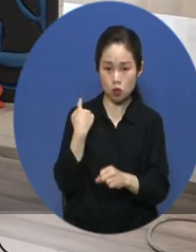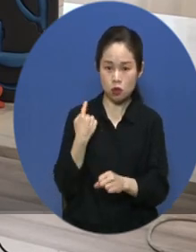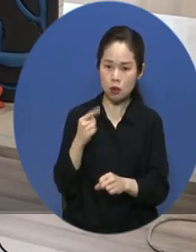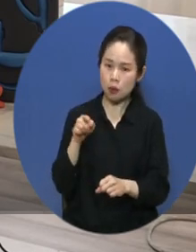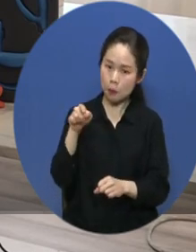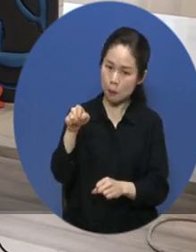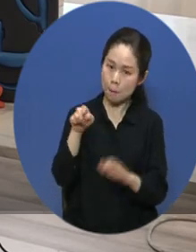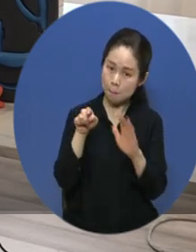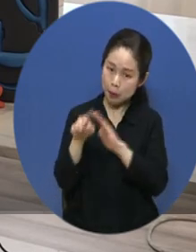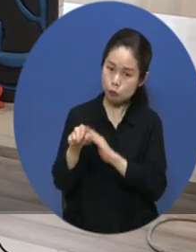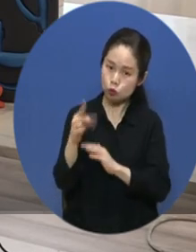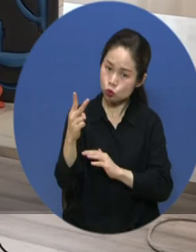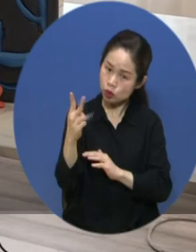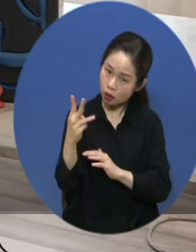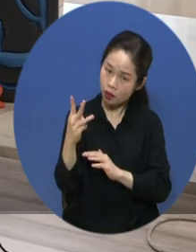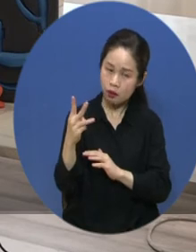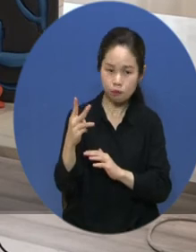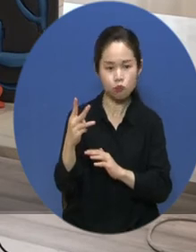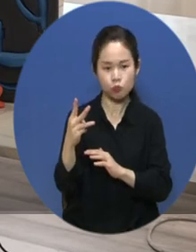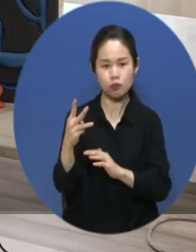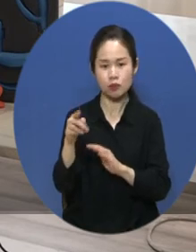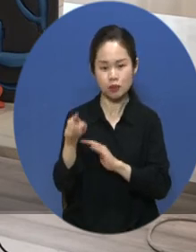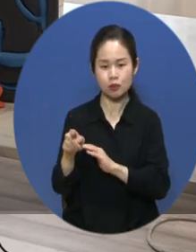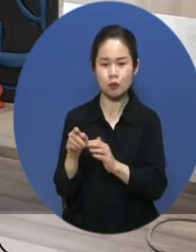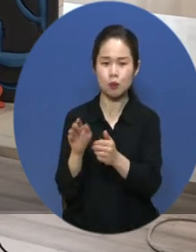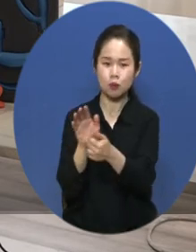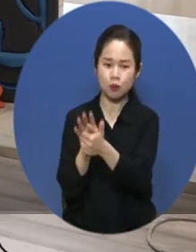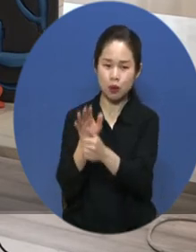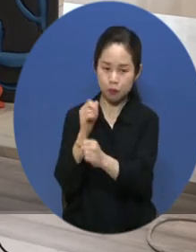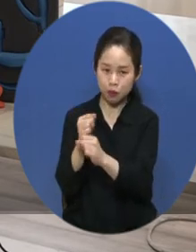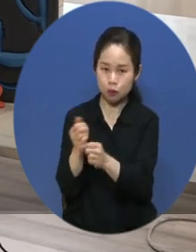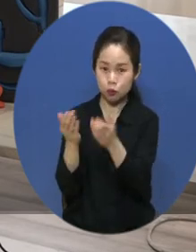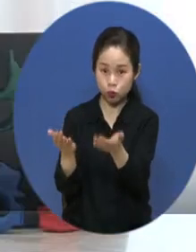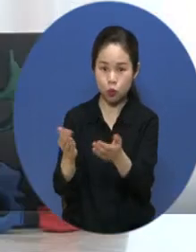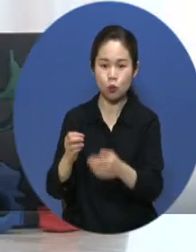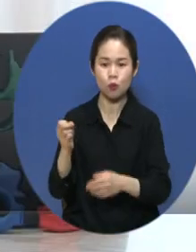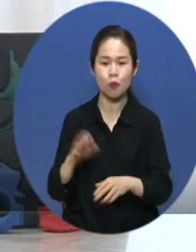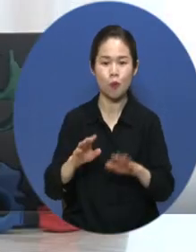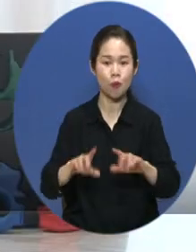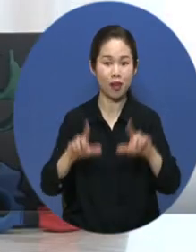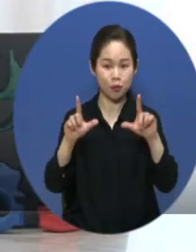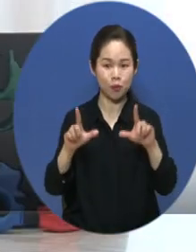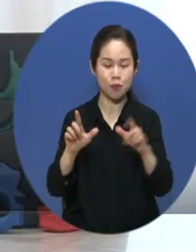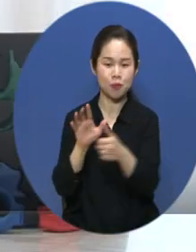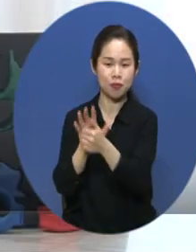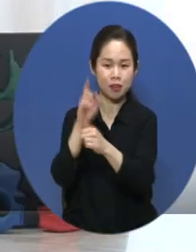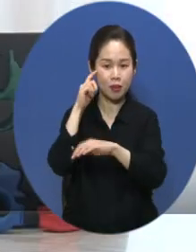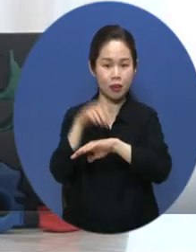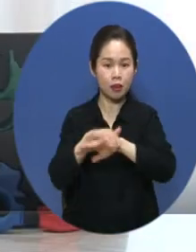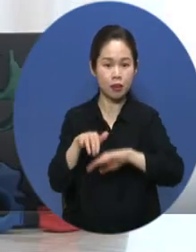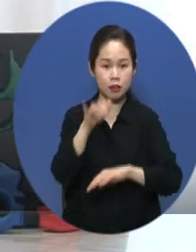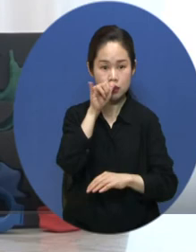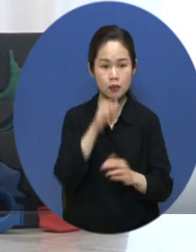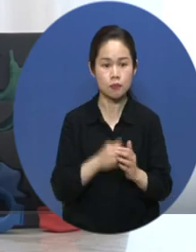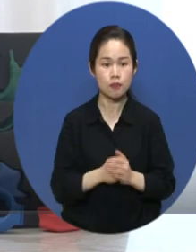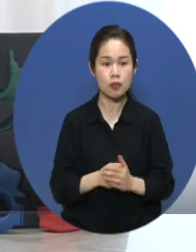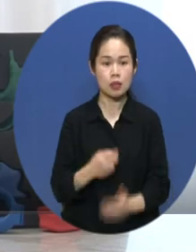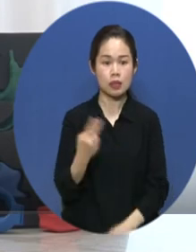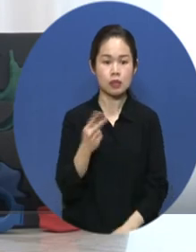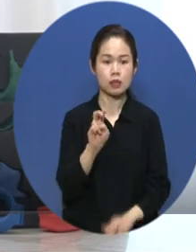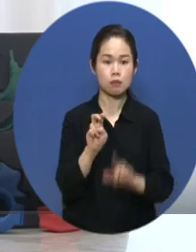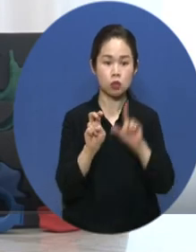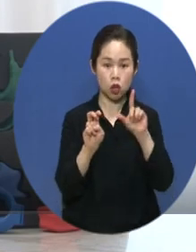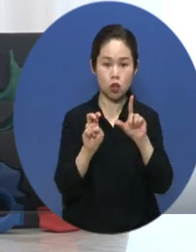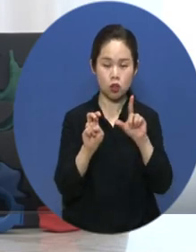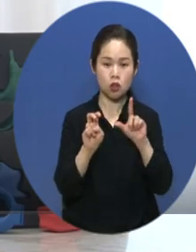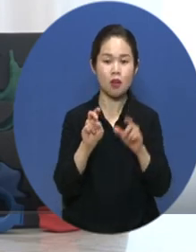제작도 해주고 그리고 올해도 좀 계획을 하고 있습니다. 혹시 그 2020년에 그립플레이의 목표가 있다면 어떤